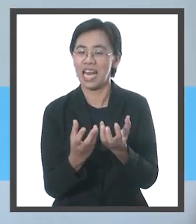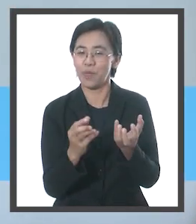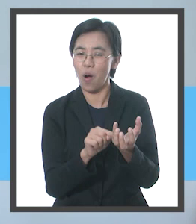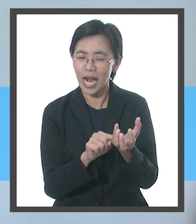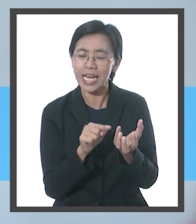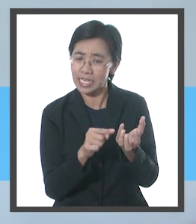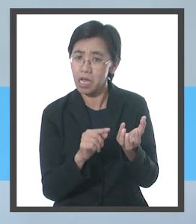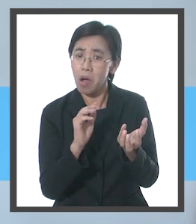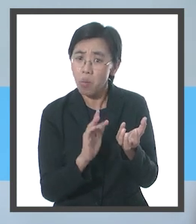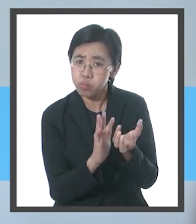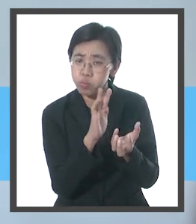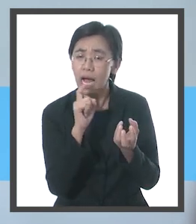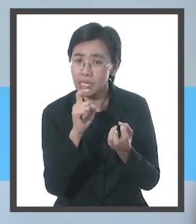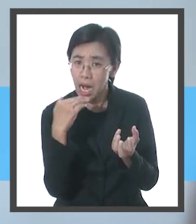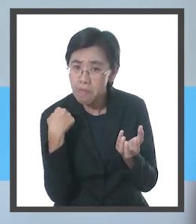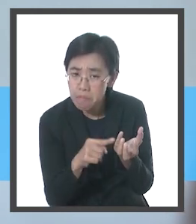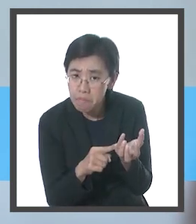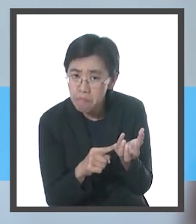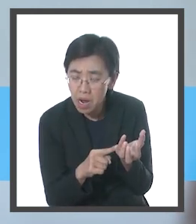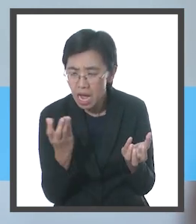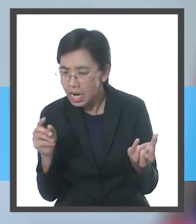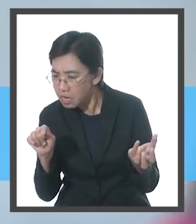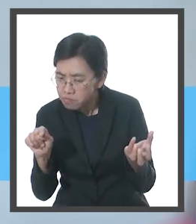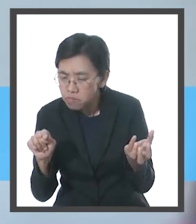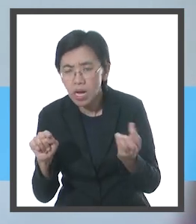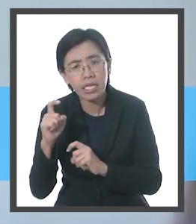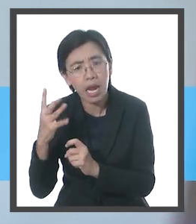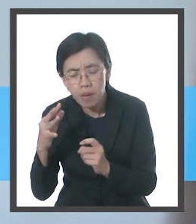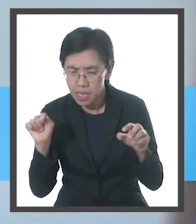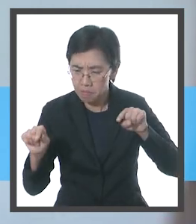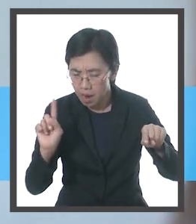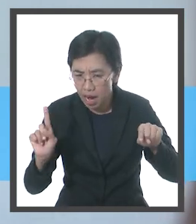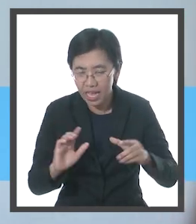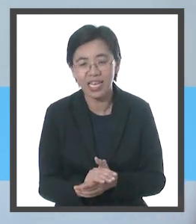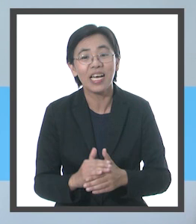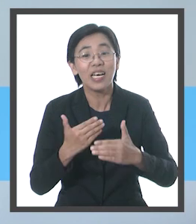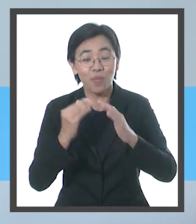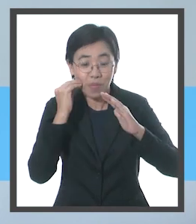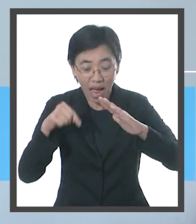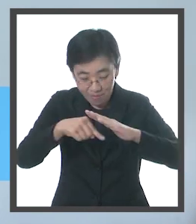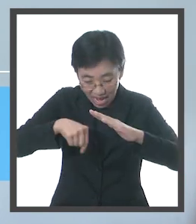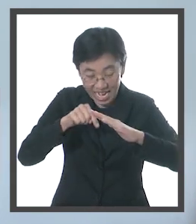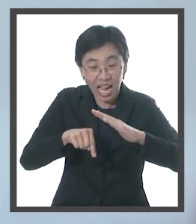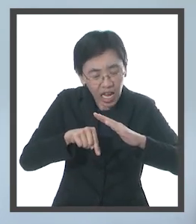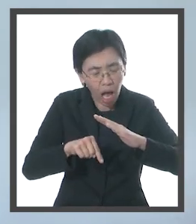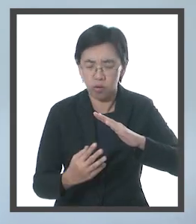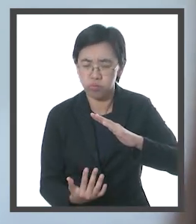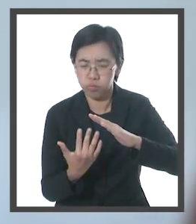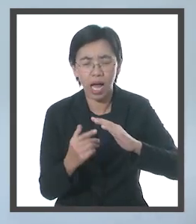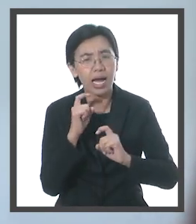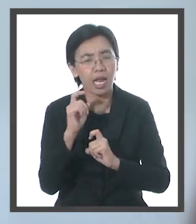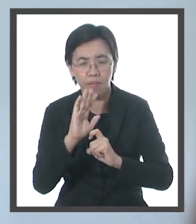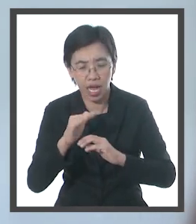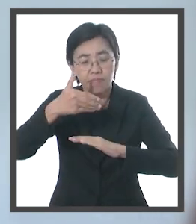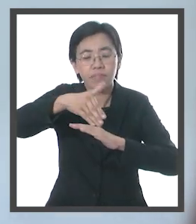ารพิษหรือเปล่าถ้าปล่อยอะไรแล้วตัวที่ไม่ปล่อยคือตัวไหนเขาเลือกเอาถ้าเกิดอยู่ภายในต้องเลือกอันที่ไม่ปล่อยสารพิษ